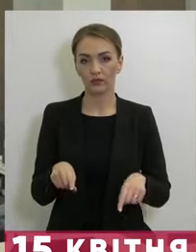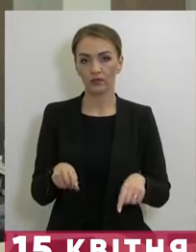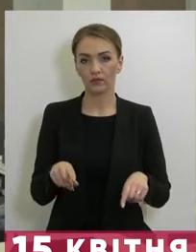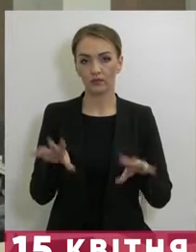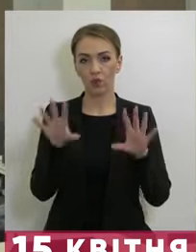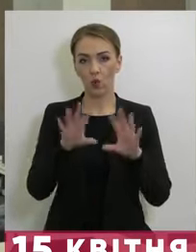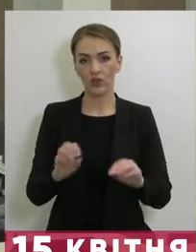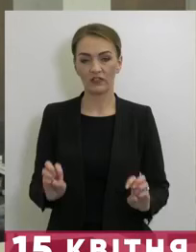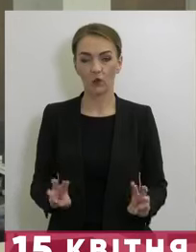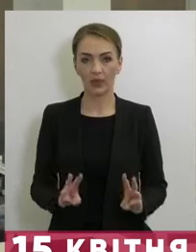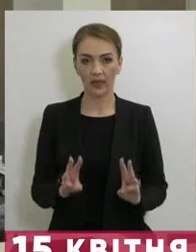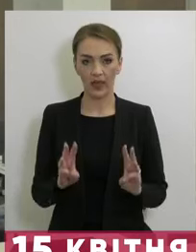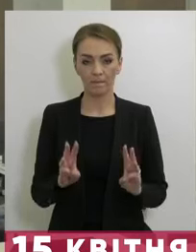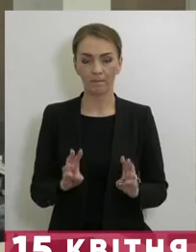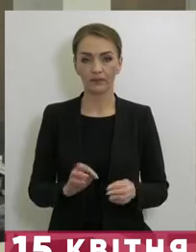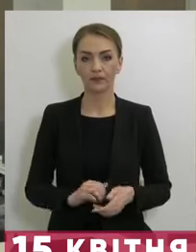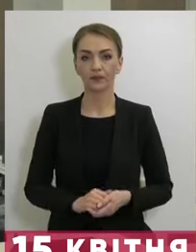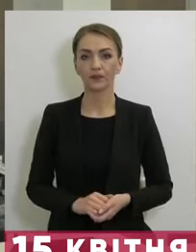вогнем.